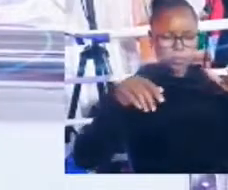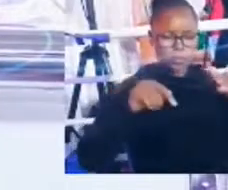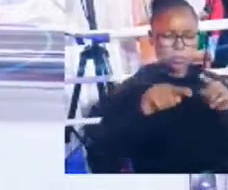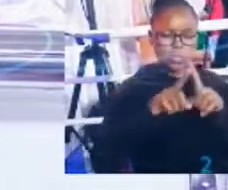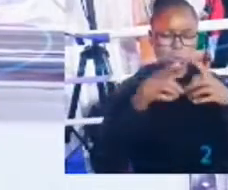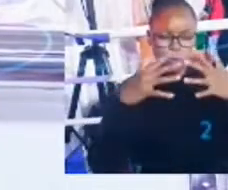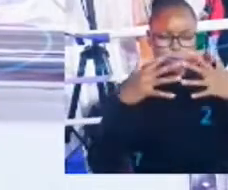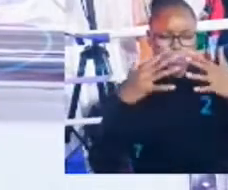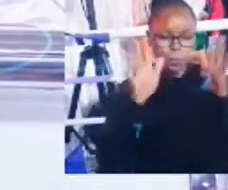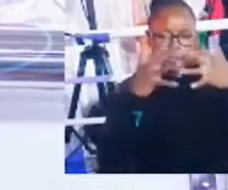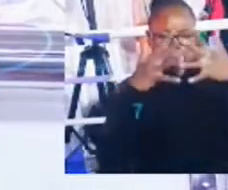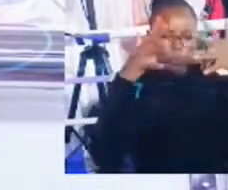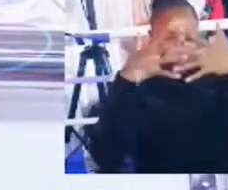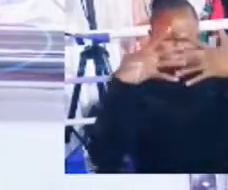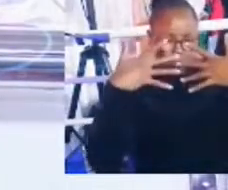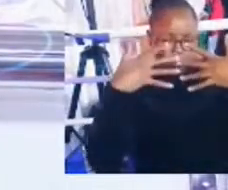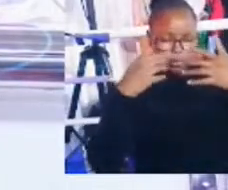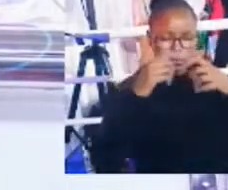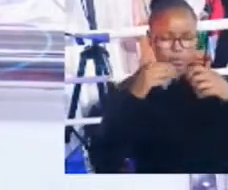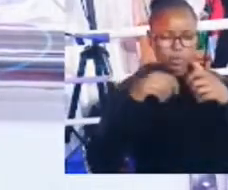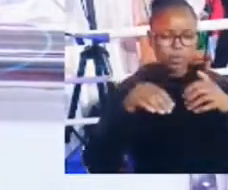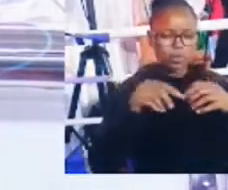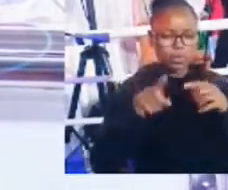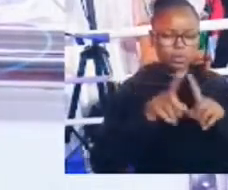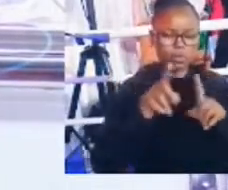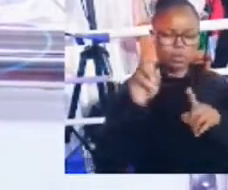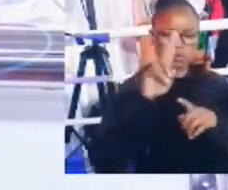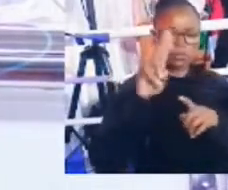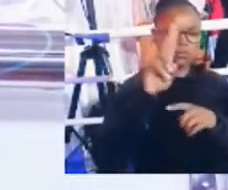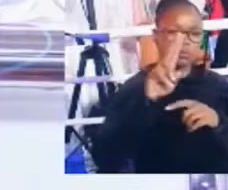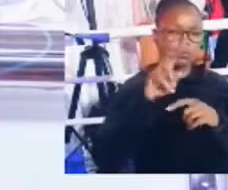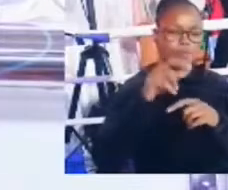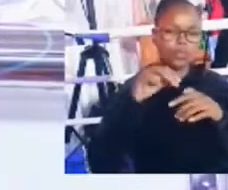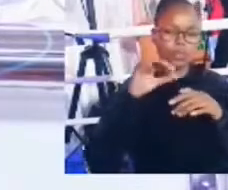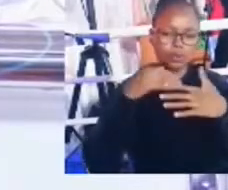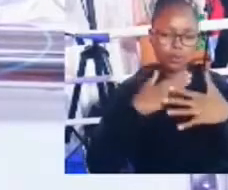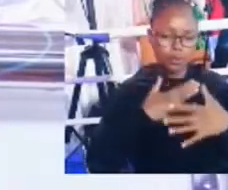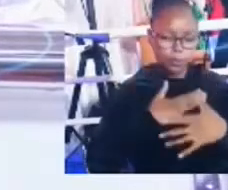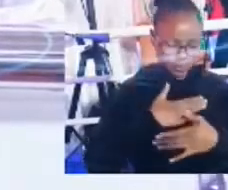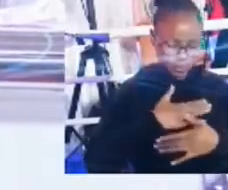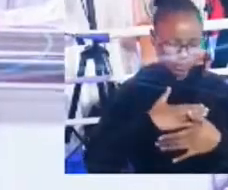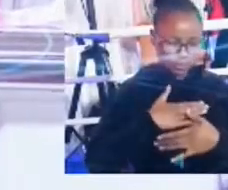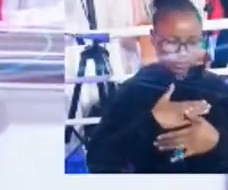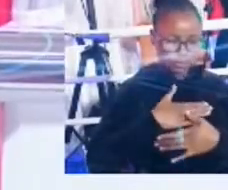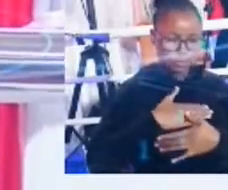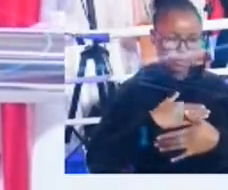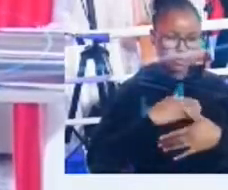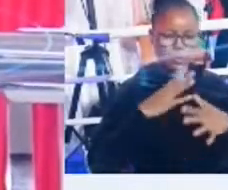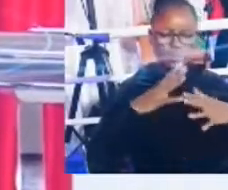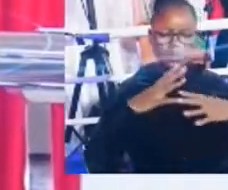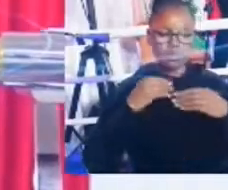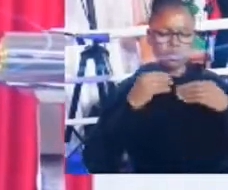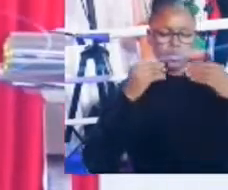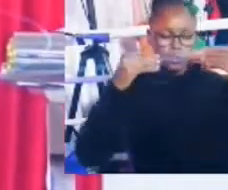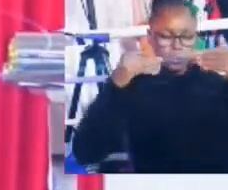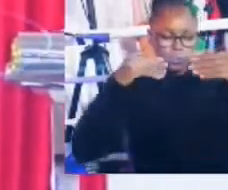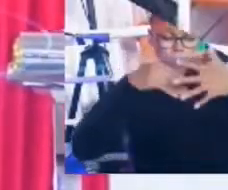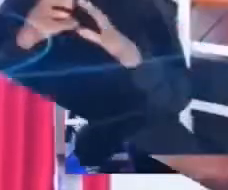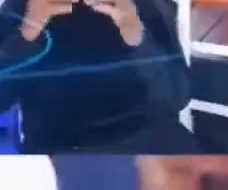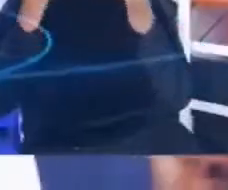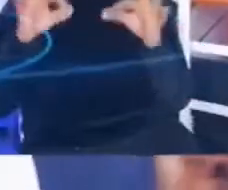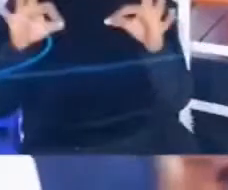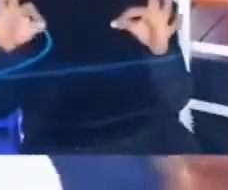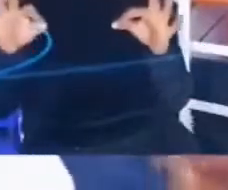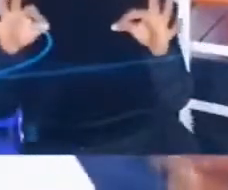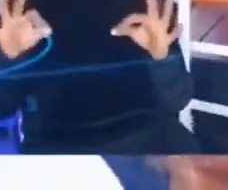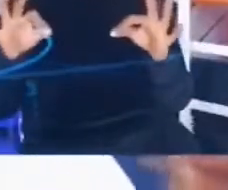matuine. Aragua kogo waku. Eraga idago zaida. Jikirira fedha. Jikirira dhahabu.